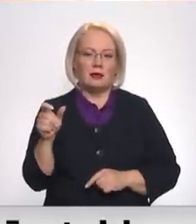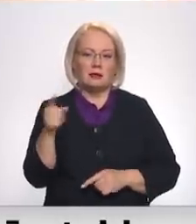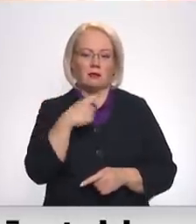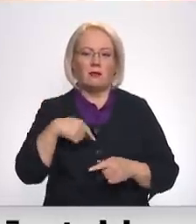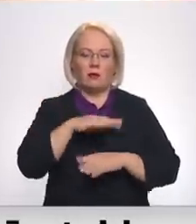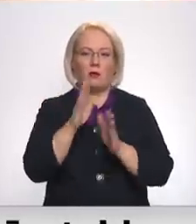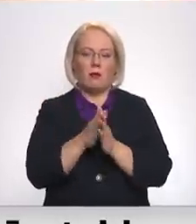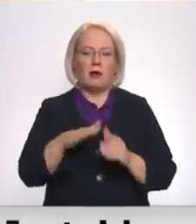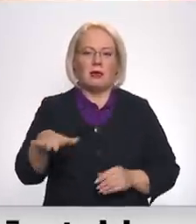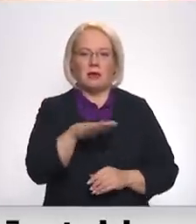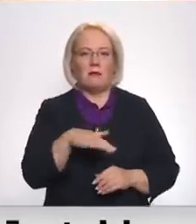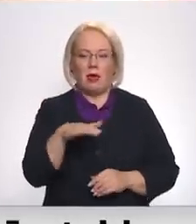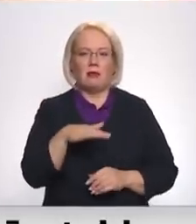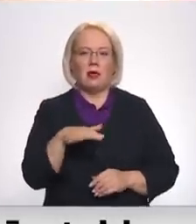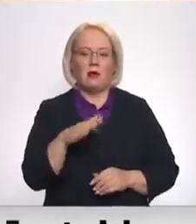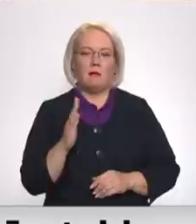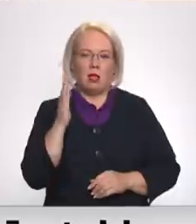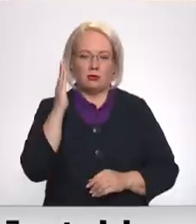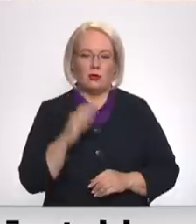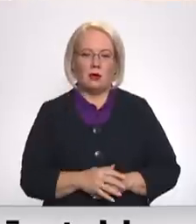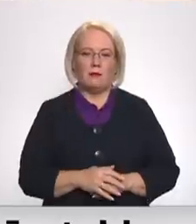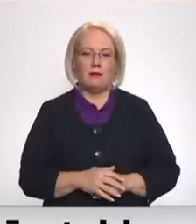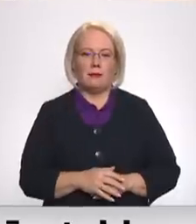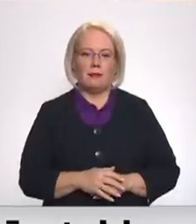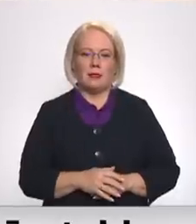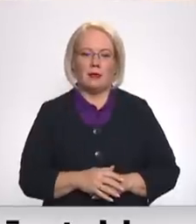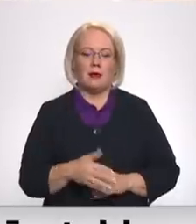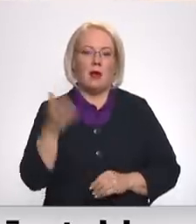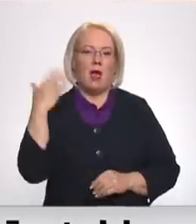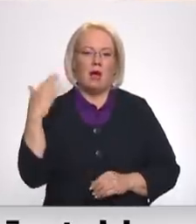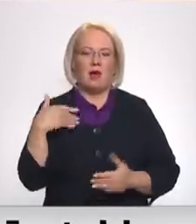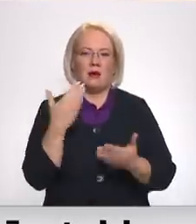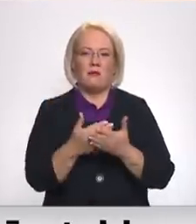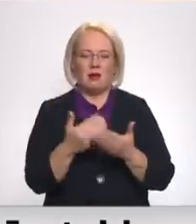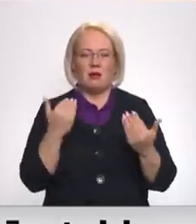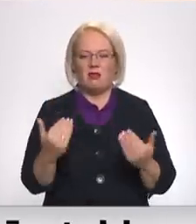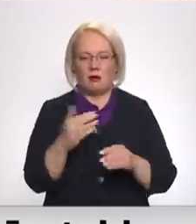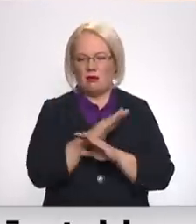visi ar ģimenēm balsojam. Agrāk piedalīju, pat tagad nē.